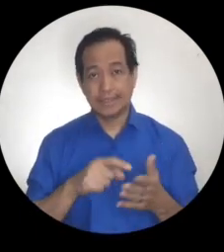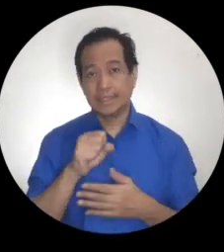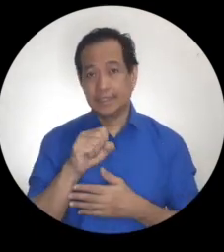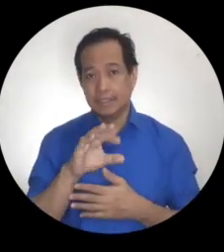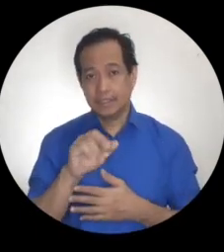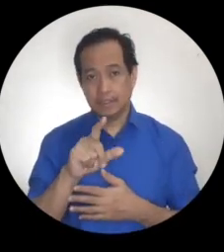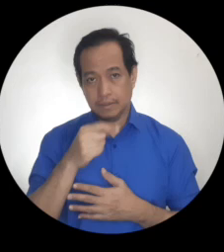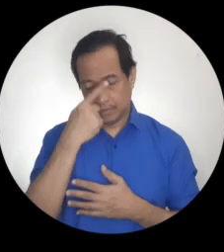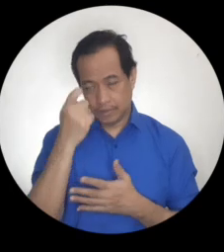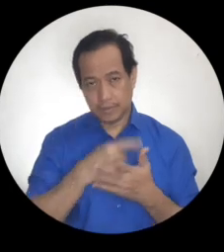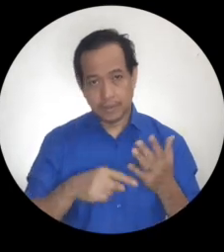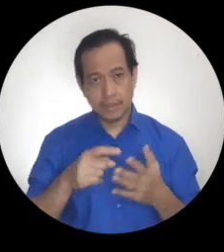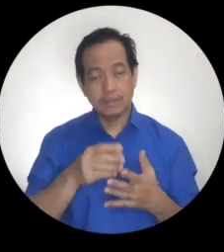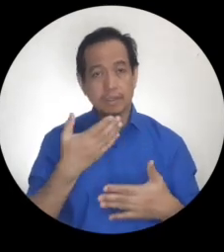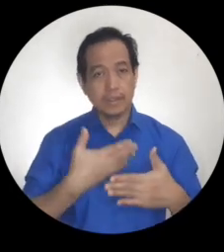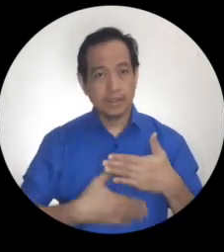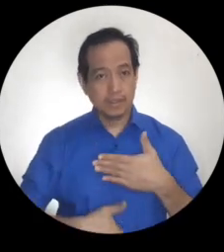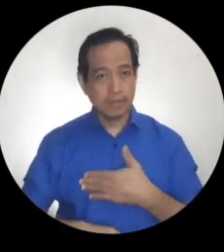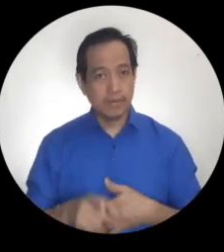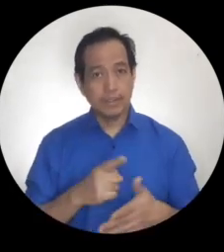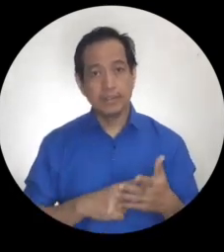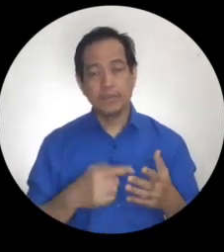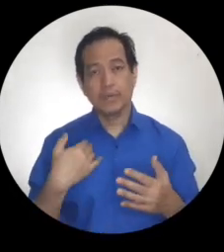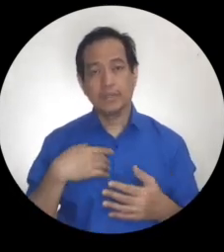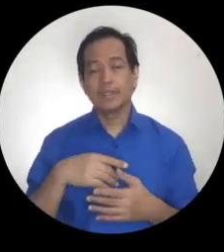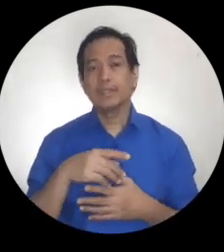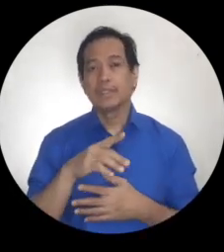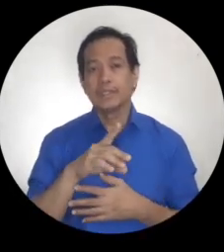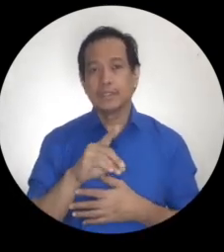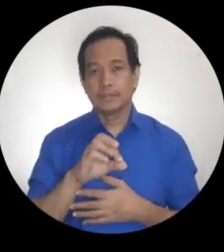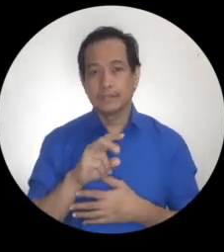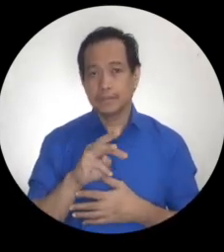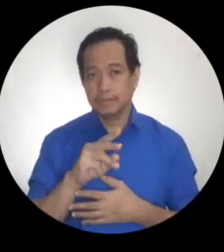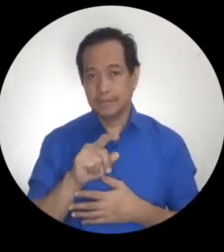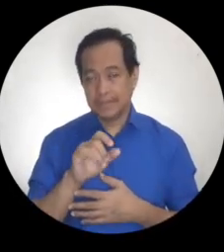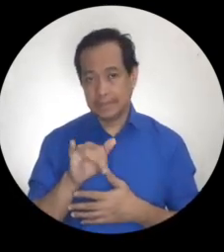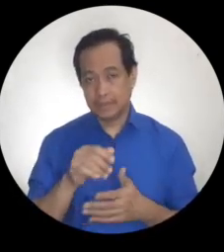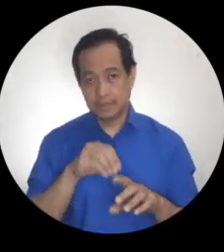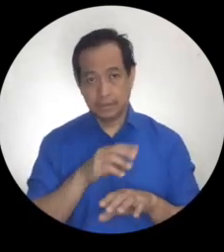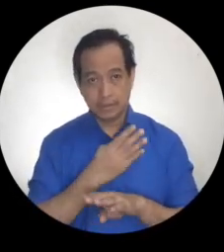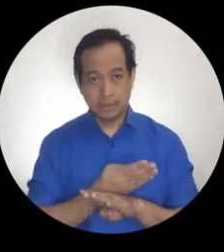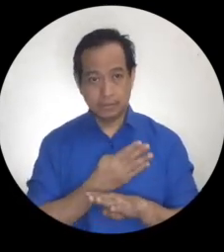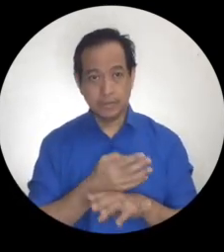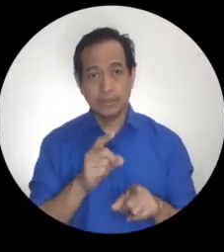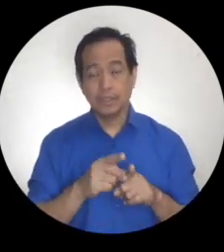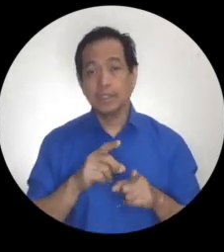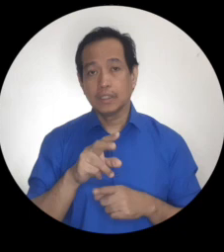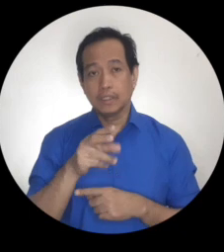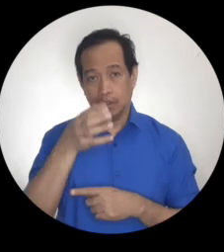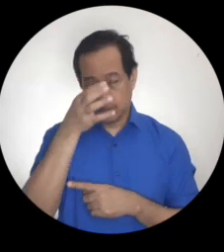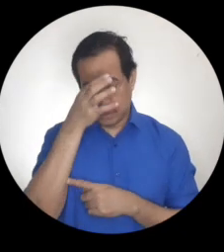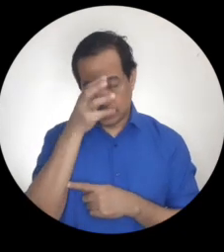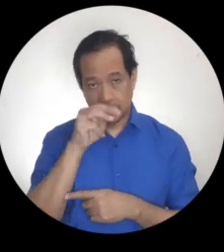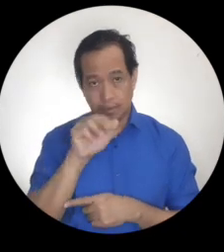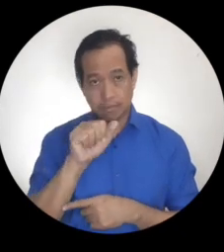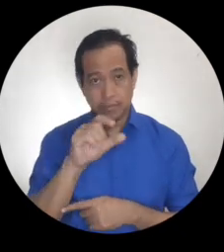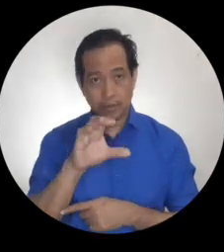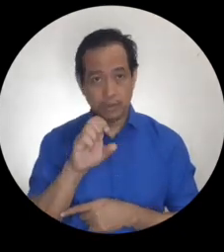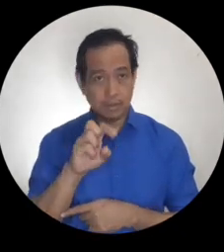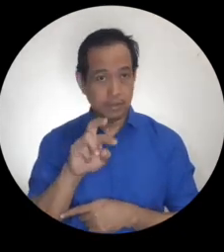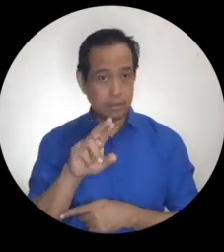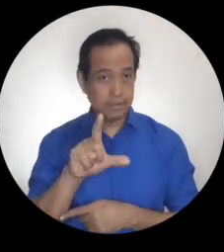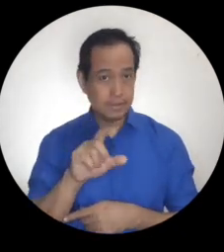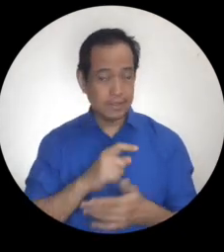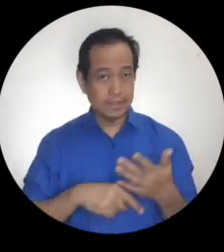scoliosis. And ito ay dahil sa merong kang pinanganak na deformity talaga dun sa buto. Another type is yung tinatawag nyo neuromuscular.